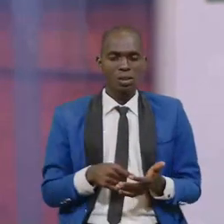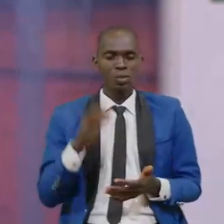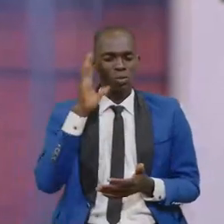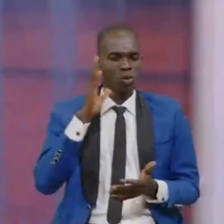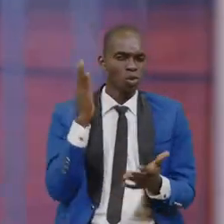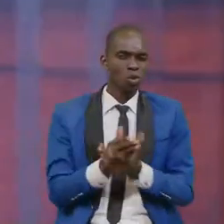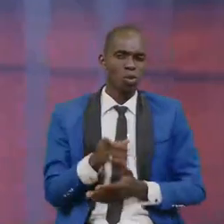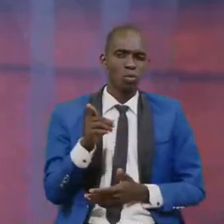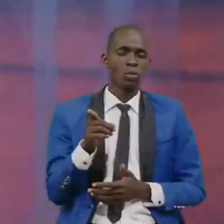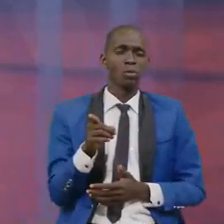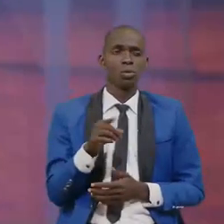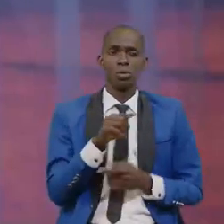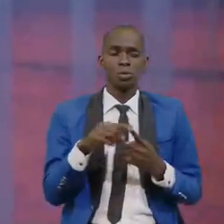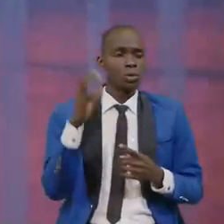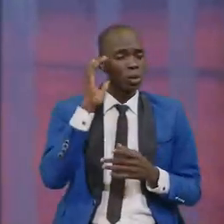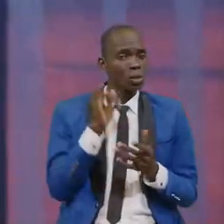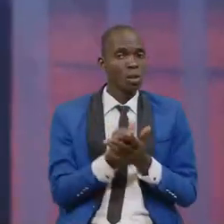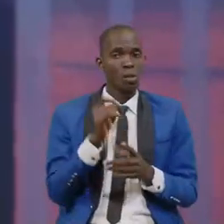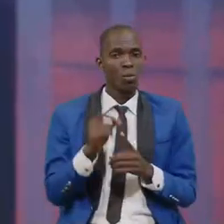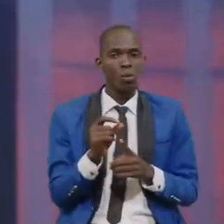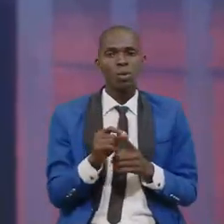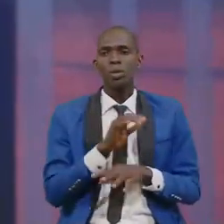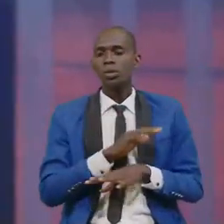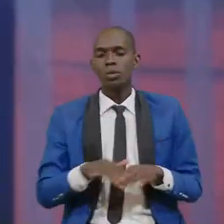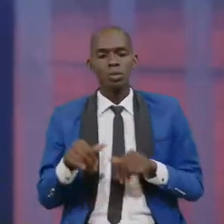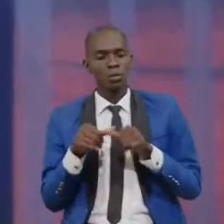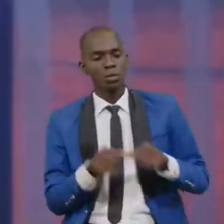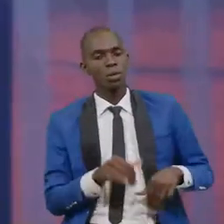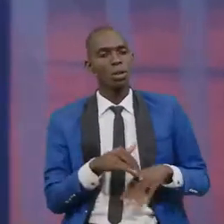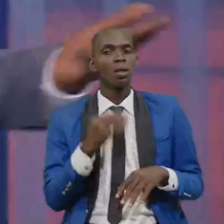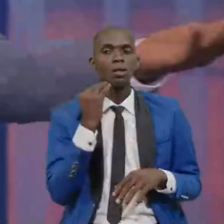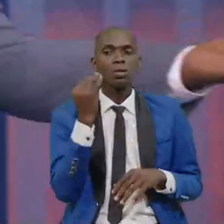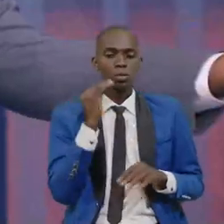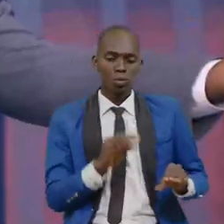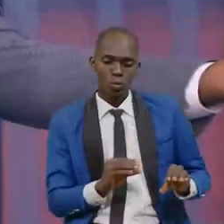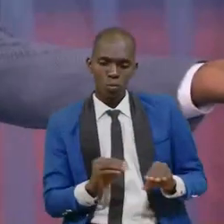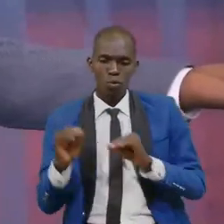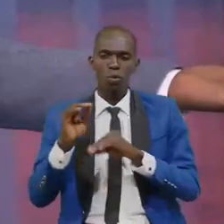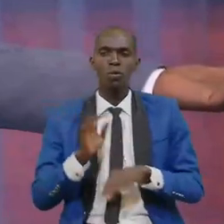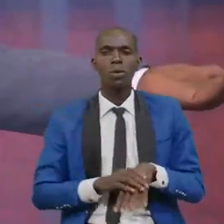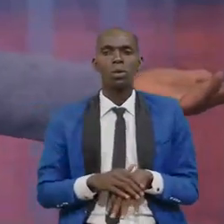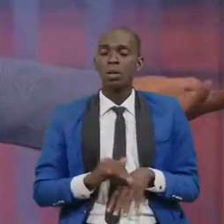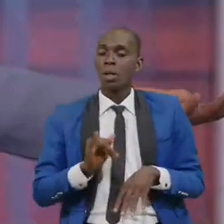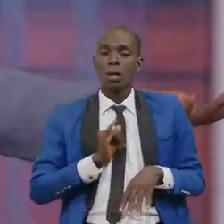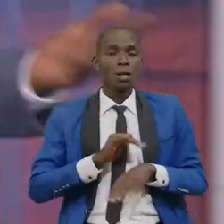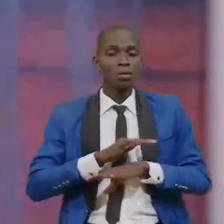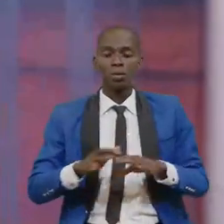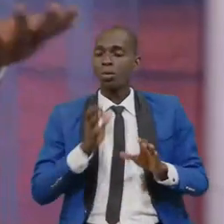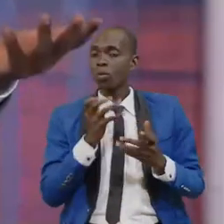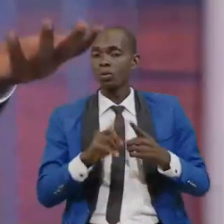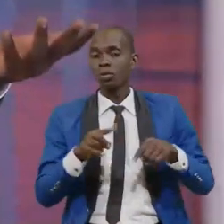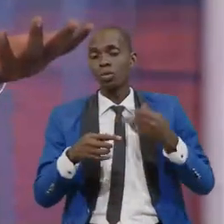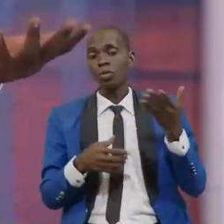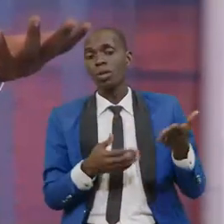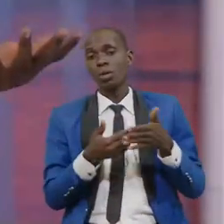l'arrêter. Quand tu entends cette information, ne reste pas à la maison, ne t'enferme pas. Lève-toi. Je ne veux, mais je voulais pas aller